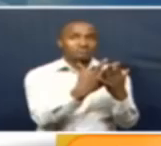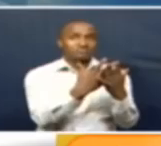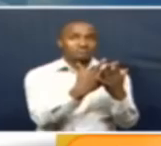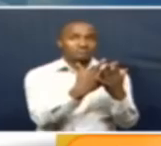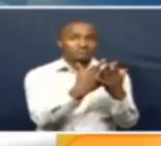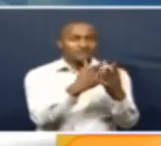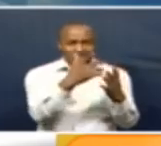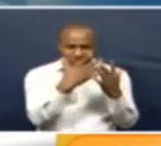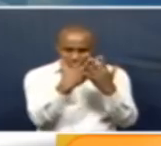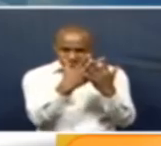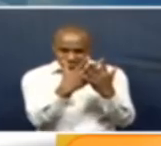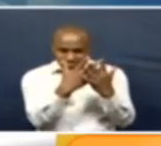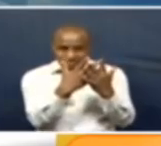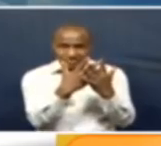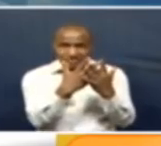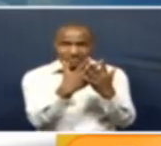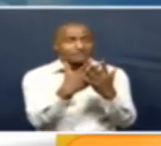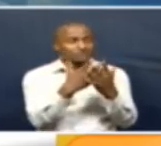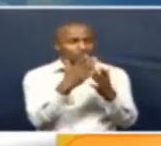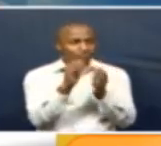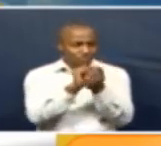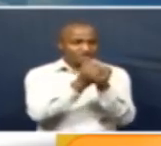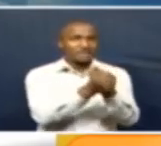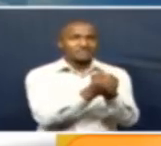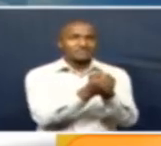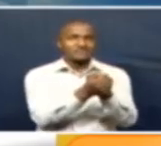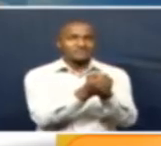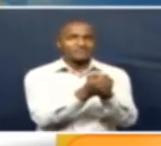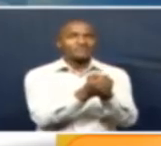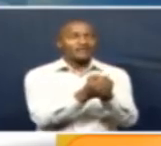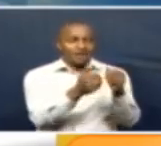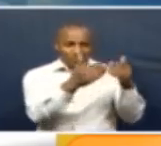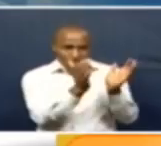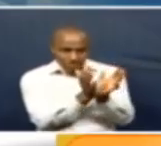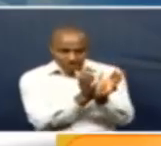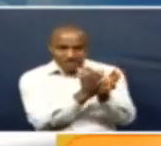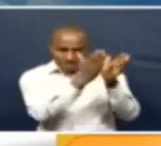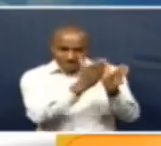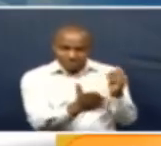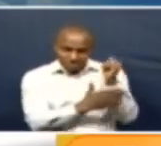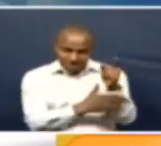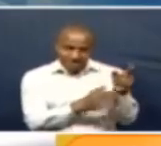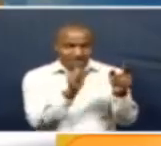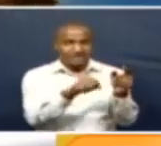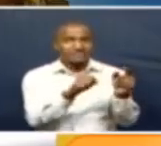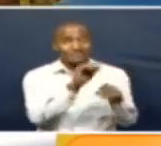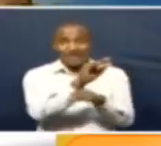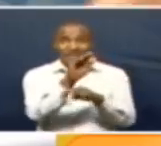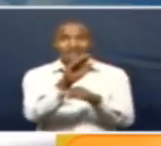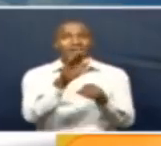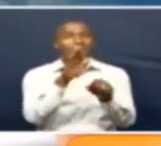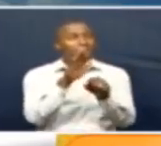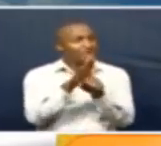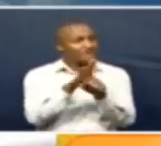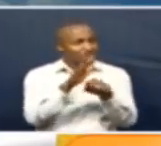na ngereza mpaka nikapata raini. Kwa hivyo huyo mtu ako community na ni mtu mbaya. Mimi ningerequest, kuna watu wengi wa